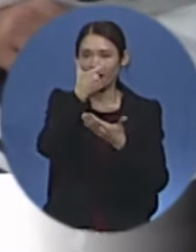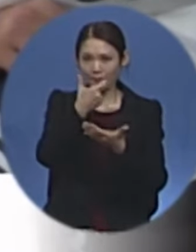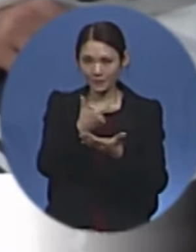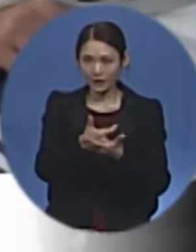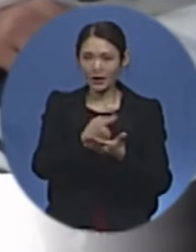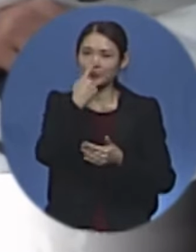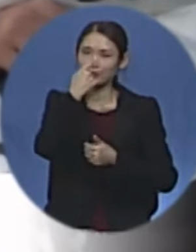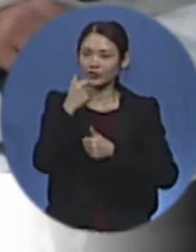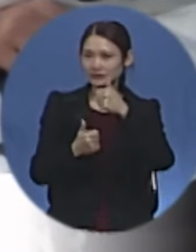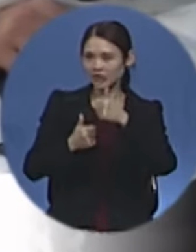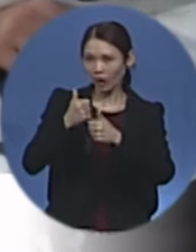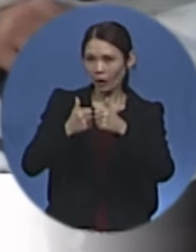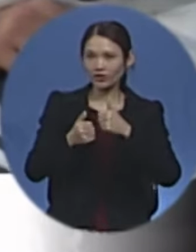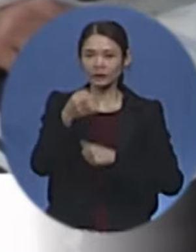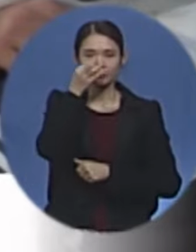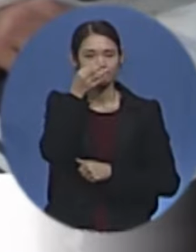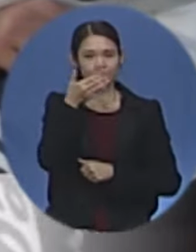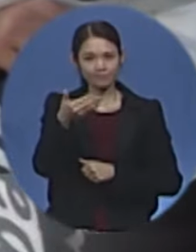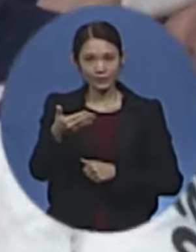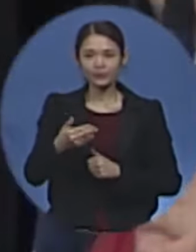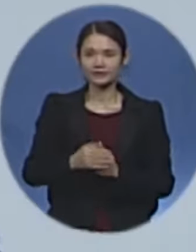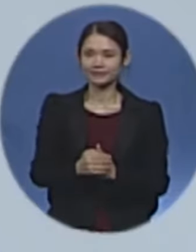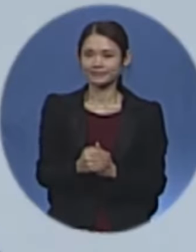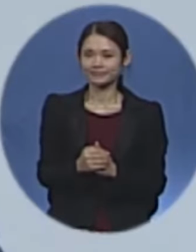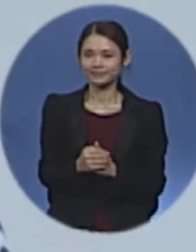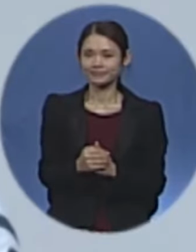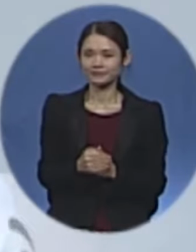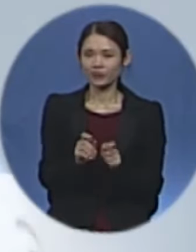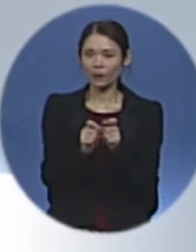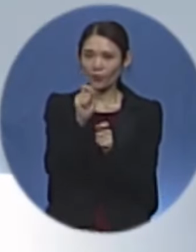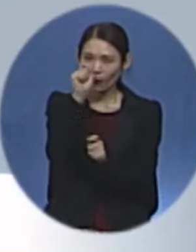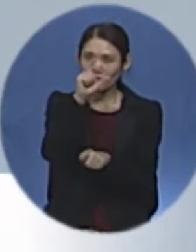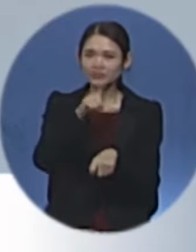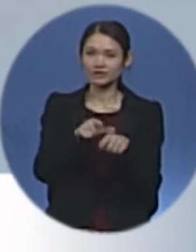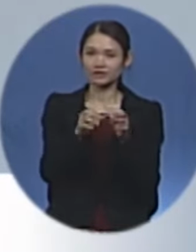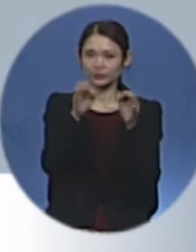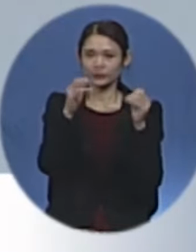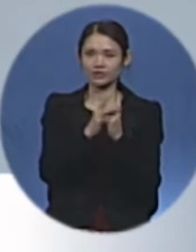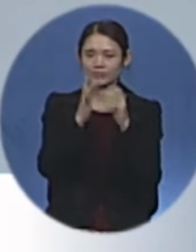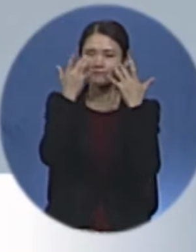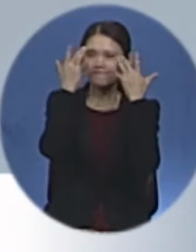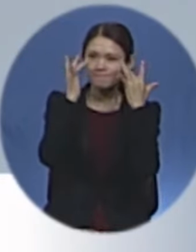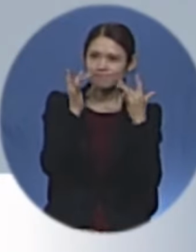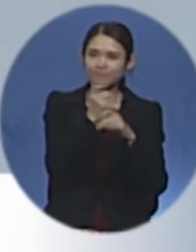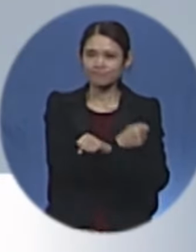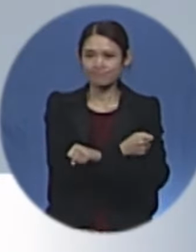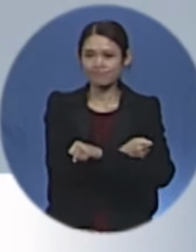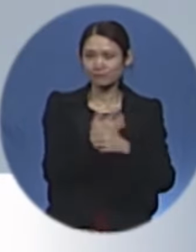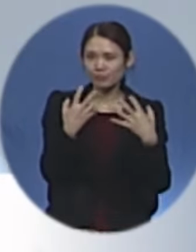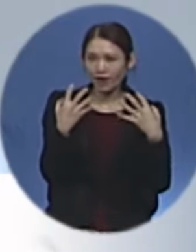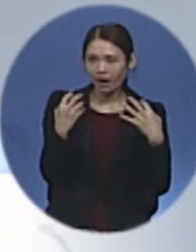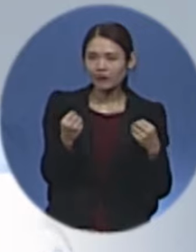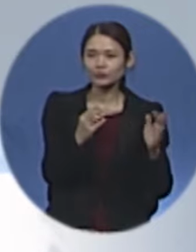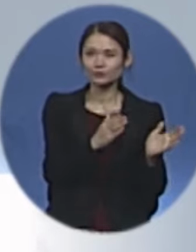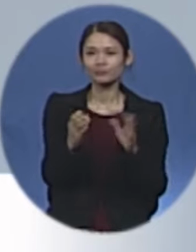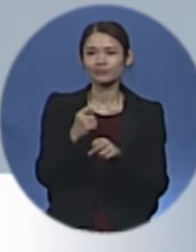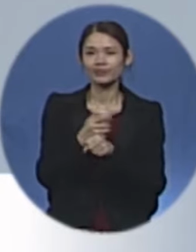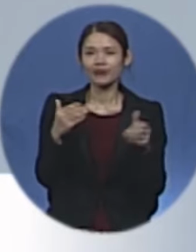얼마나 멋진 경기인지를 정말 보여드리겠습니다. 오랜 시간 동안에 많은 땀을 흘리면서 준비를 많이